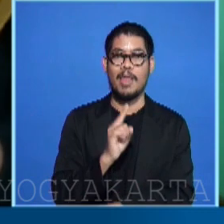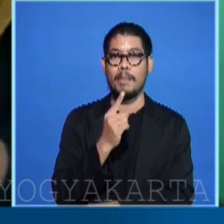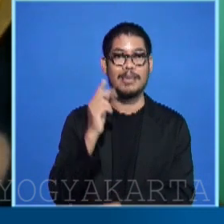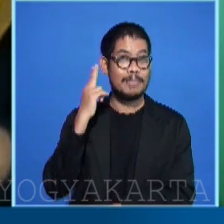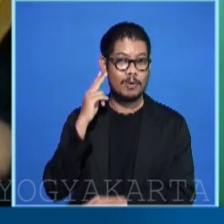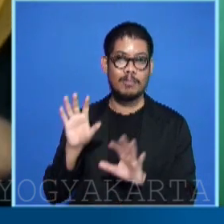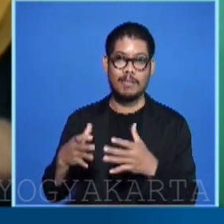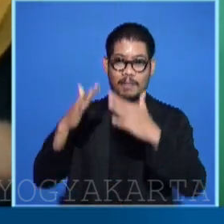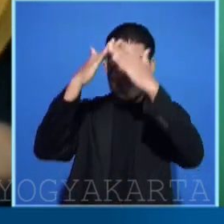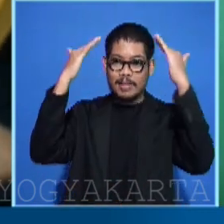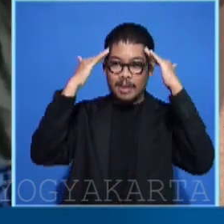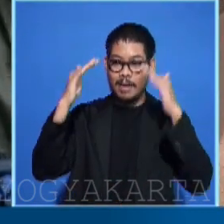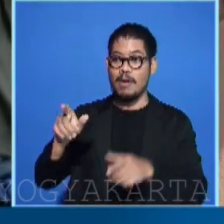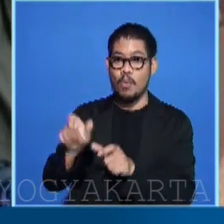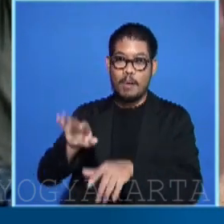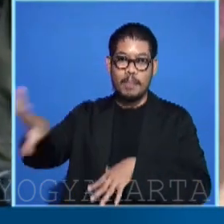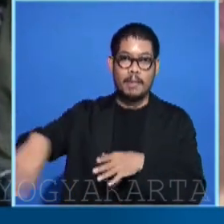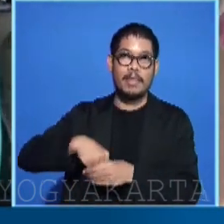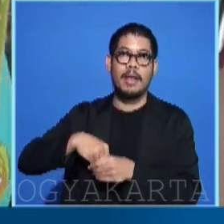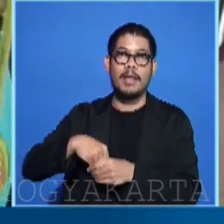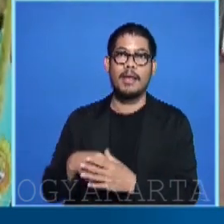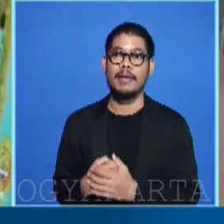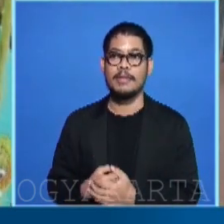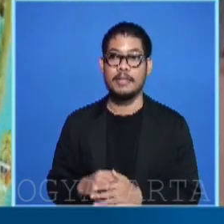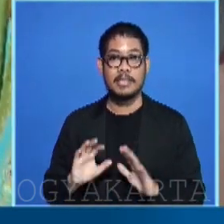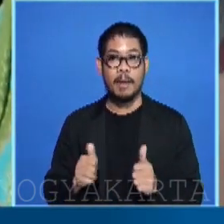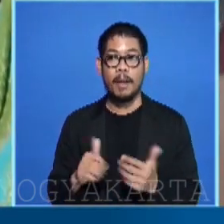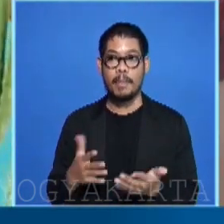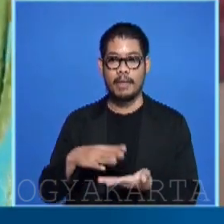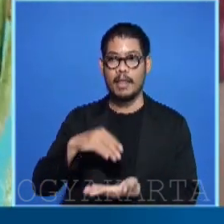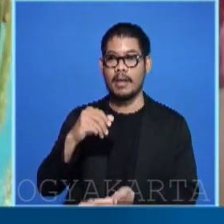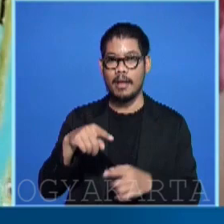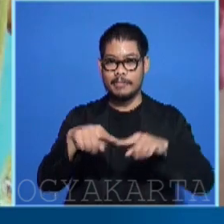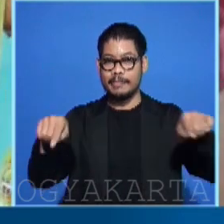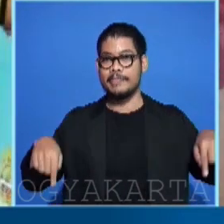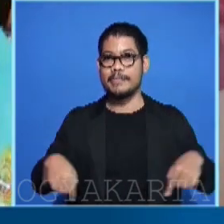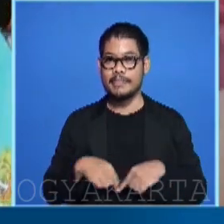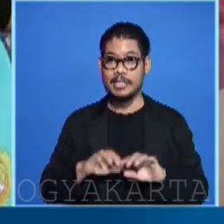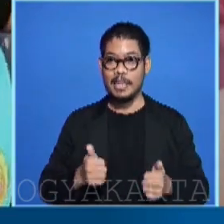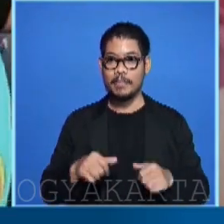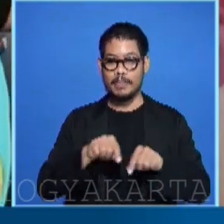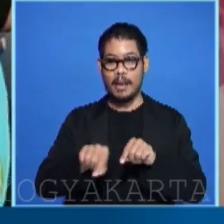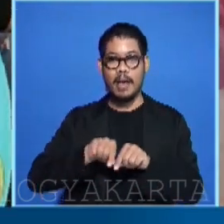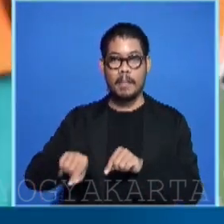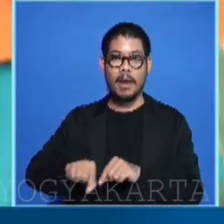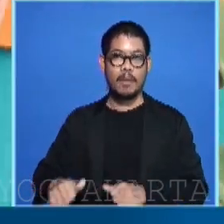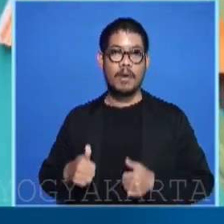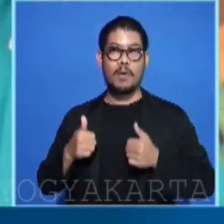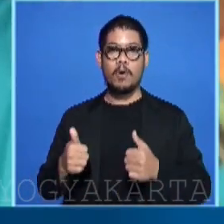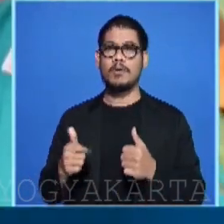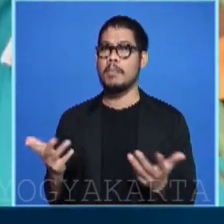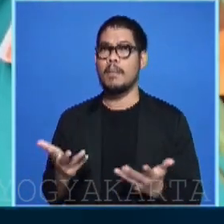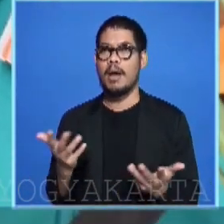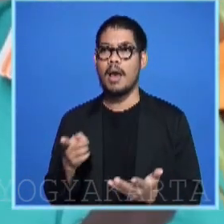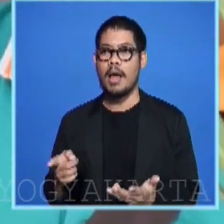warga dilatih menanam tanaman lidah buaya, mulai dari menyiapkan lahan, sampai cara bercocok tanam yang benar, sehingga kelak dapat